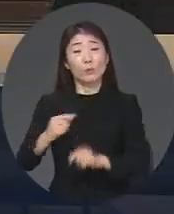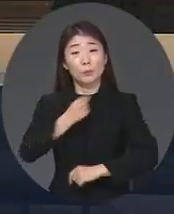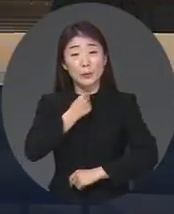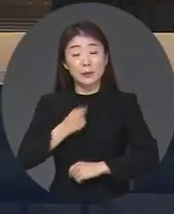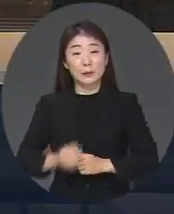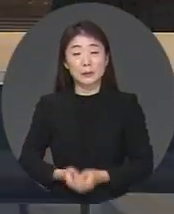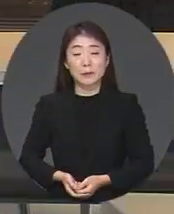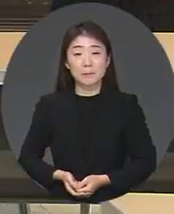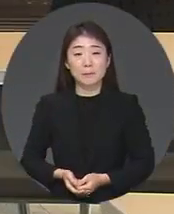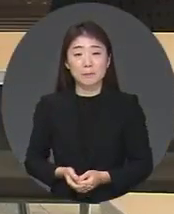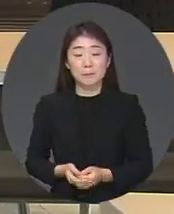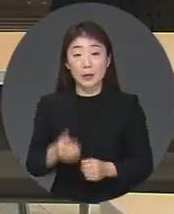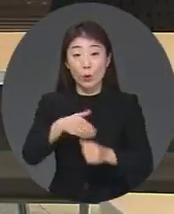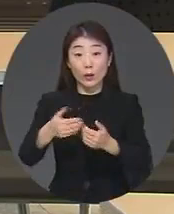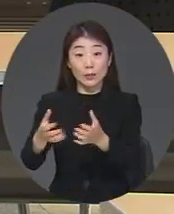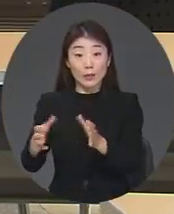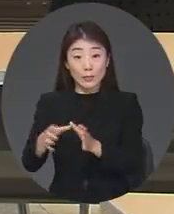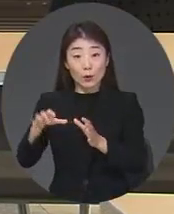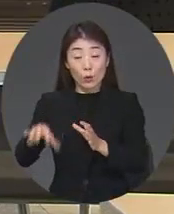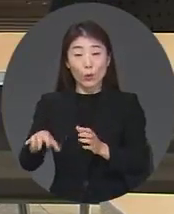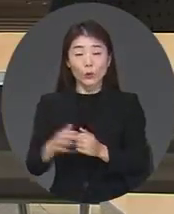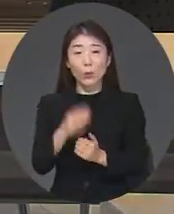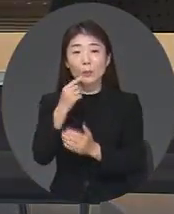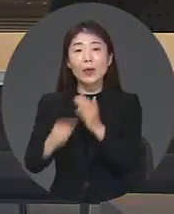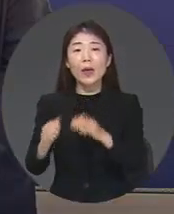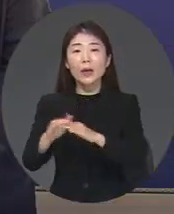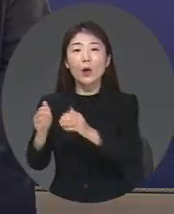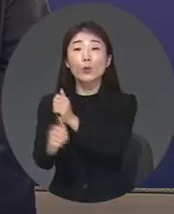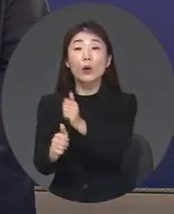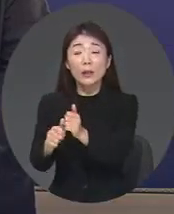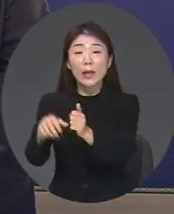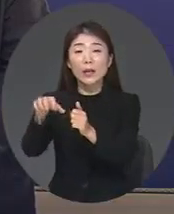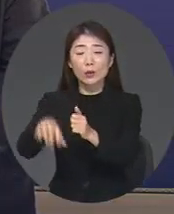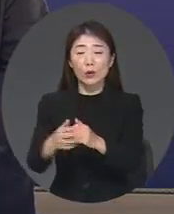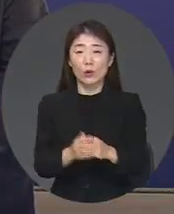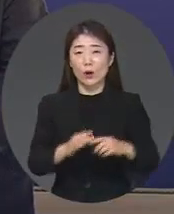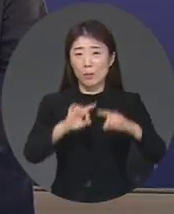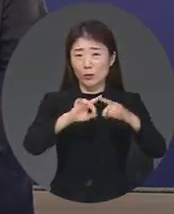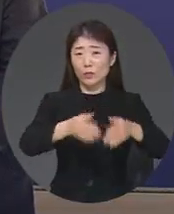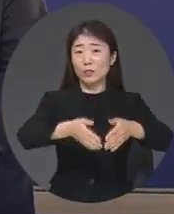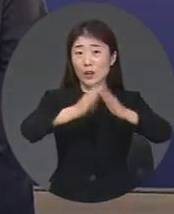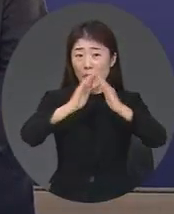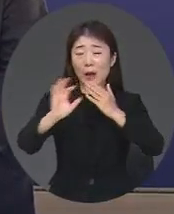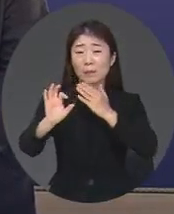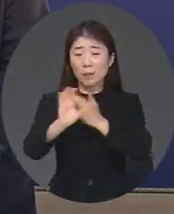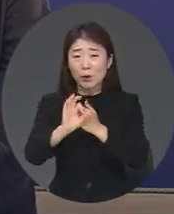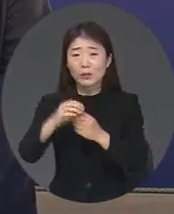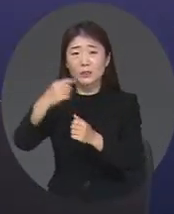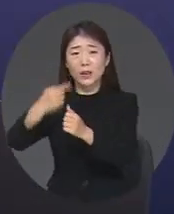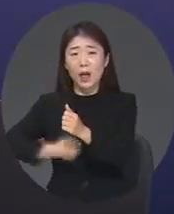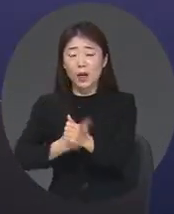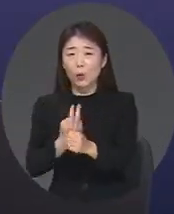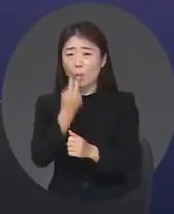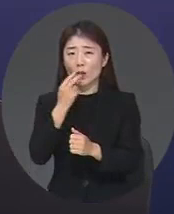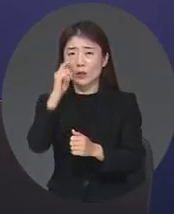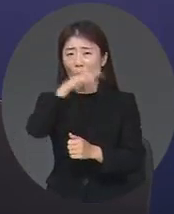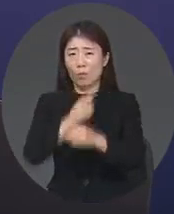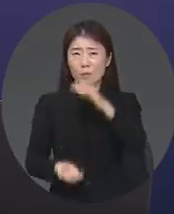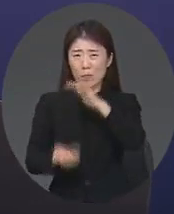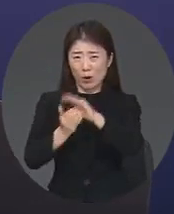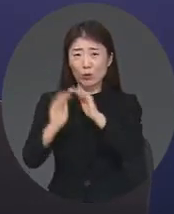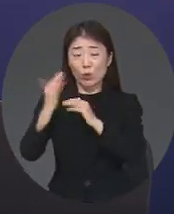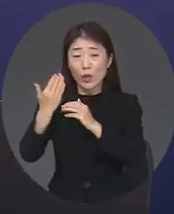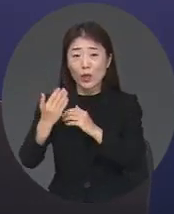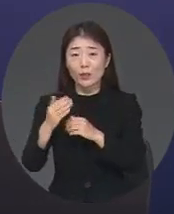살아보나. 환경단체와 석탄 피해 대책위도 발전소 신설은 대기 환경을 더 악화시키고 또 다른 민원을